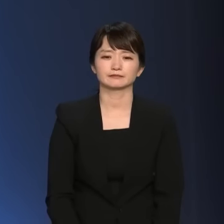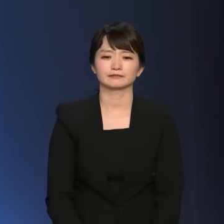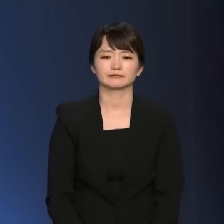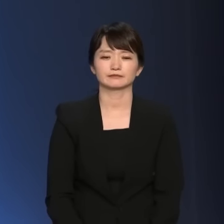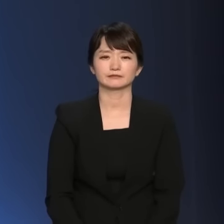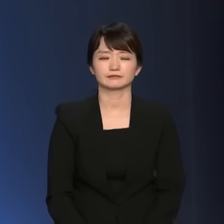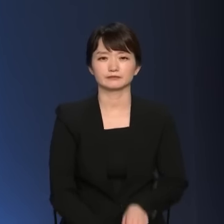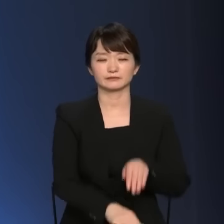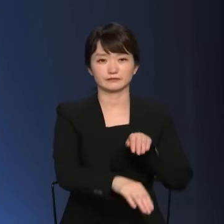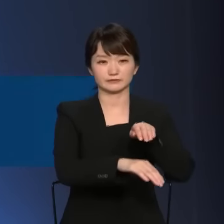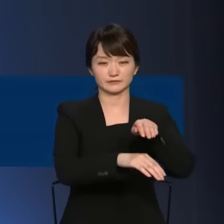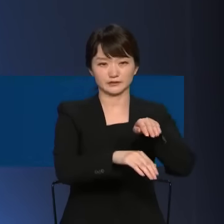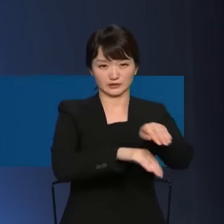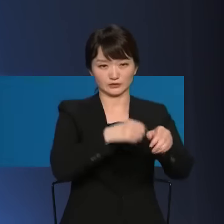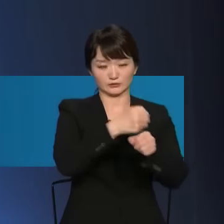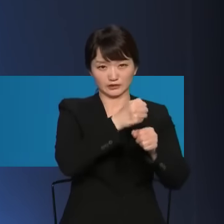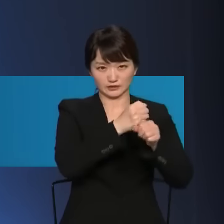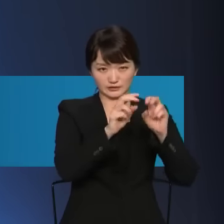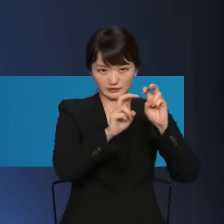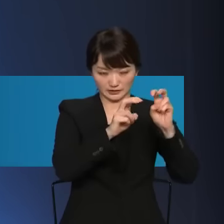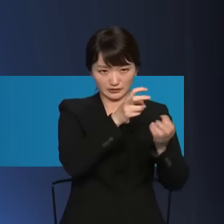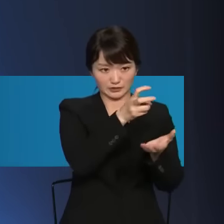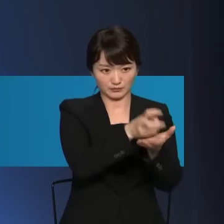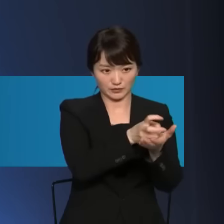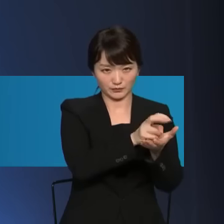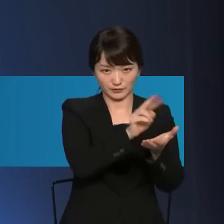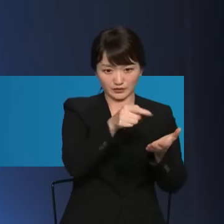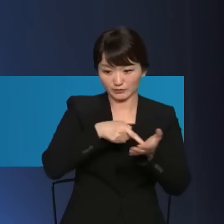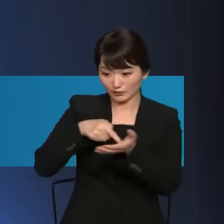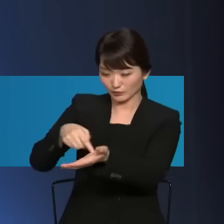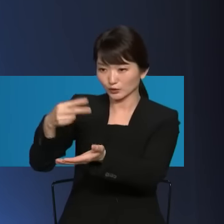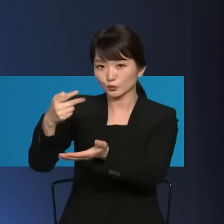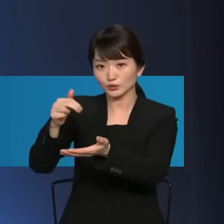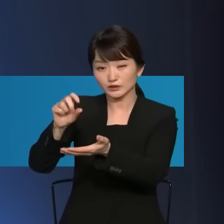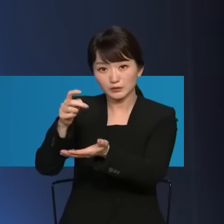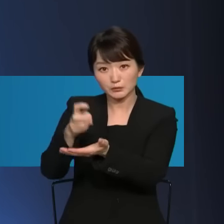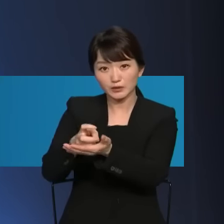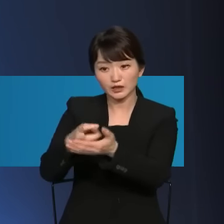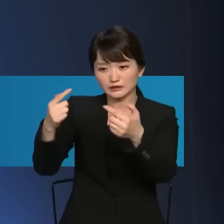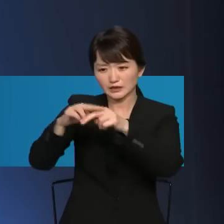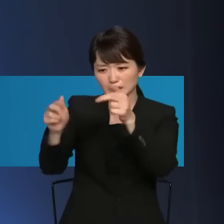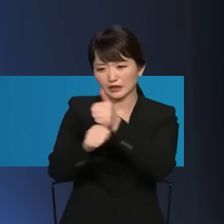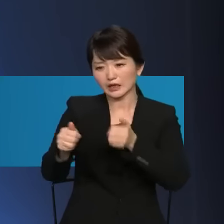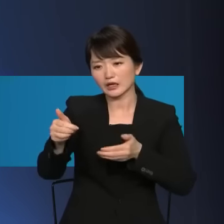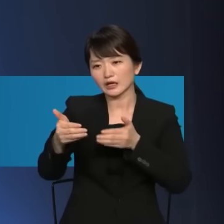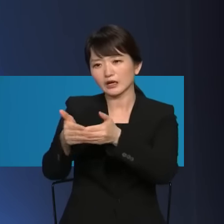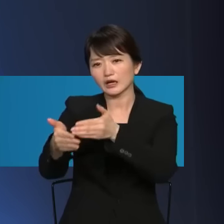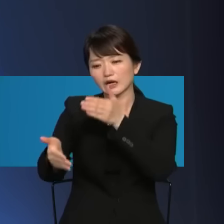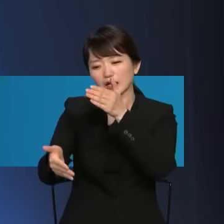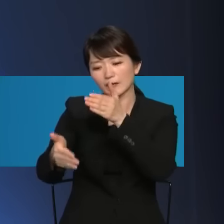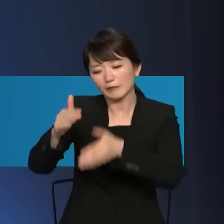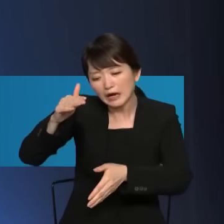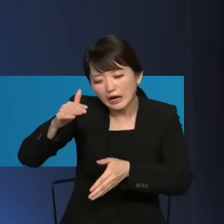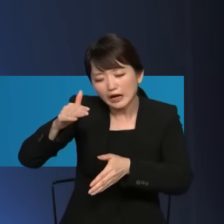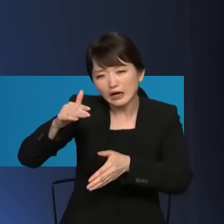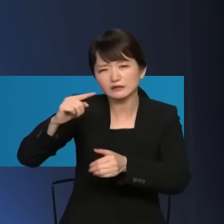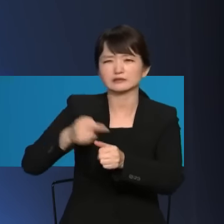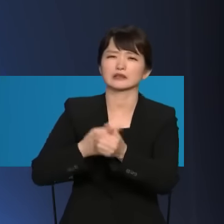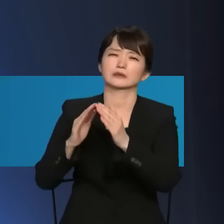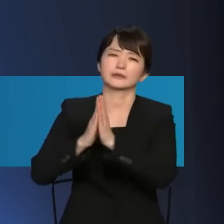제조물 책임법 개정한 이른바 도현 이법이 발의됐지만 상임위의 문턱도 넘지 못한 채 자동 폐기될 위기에 놓여